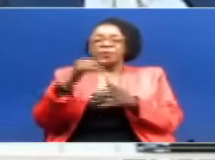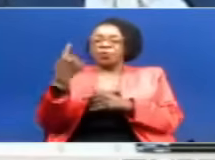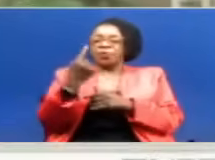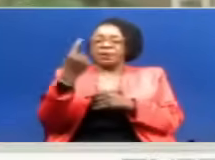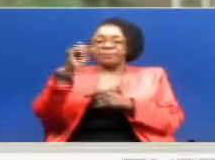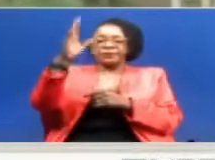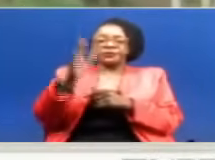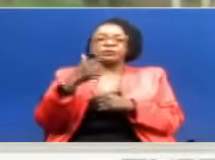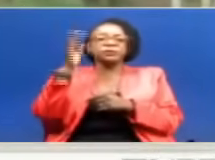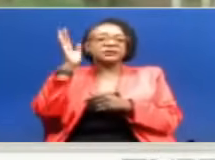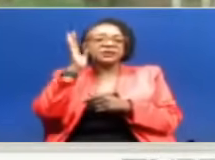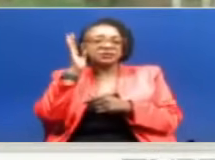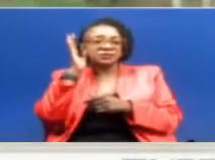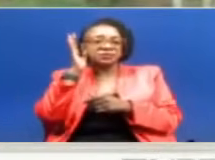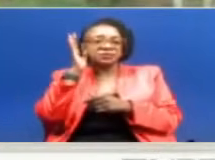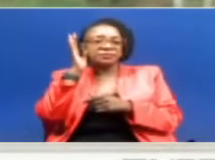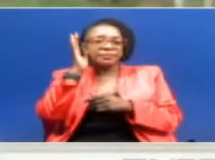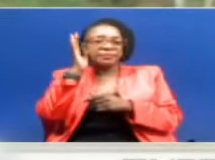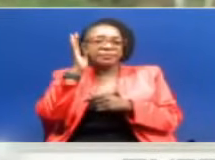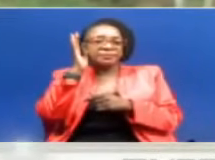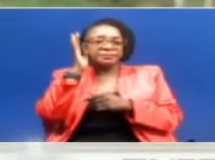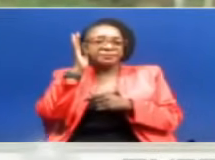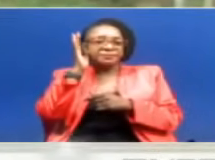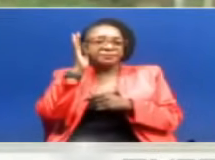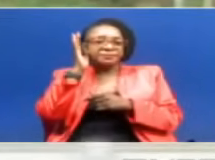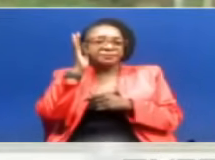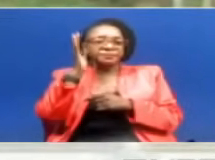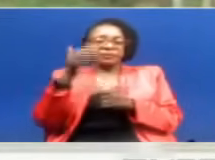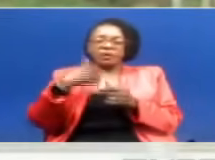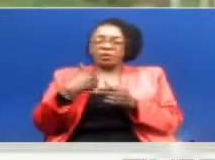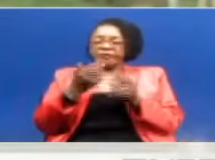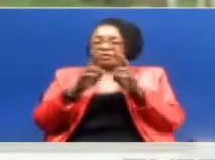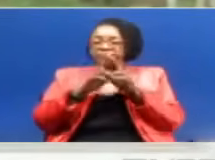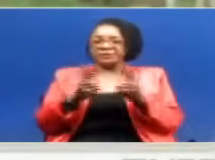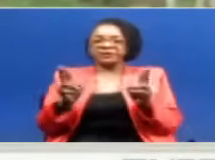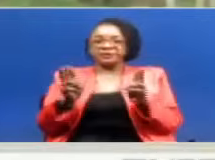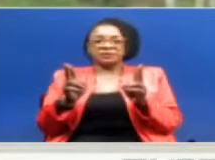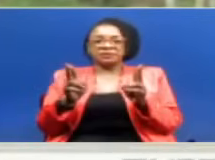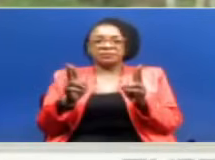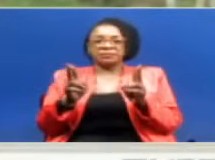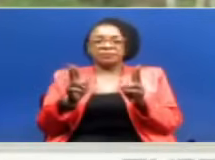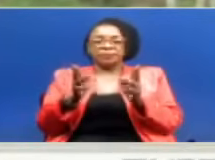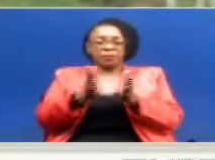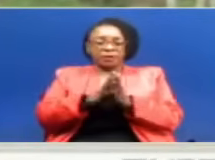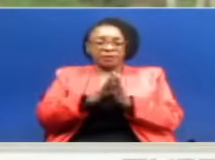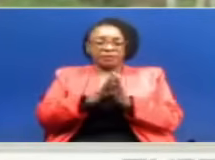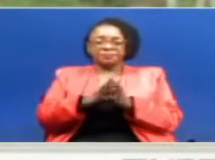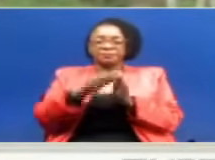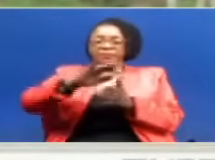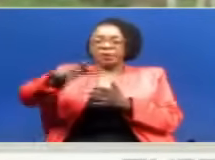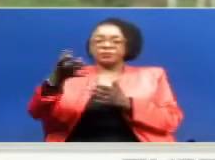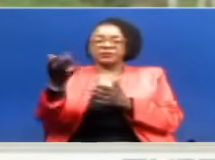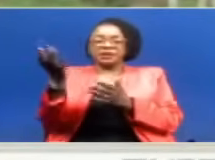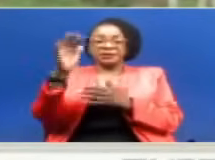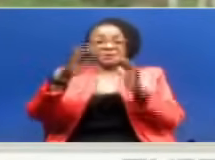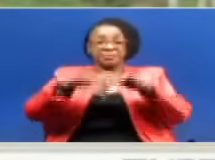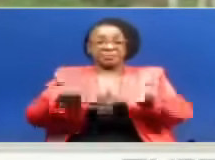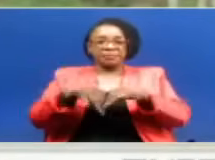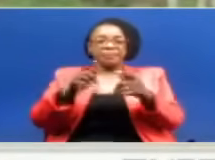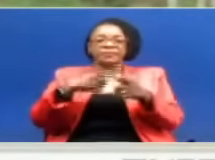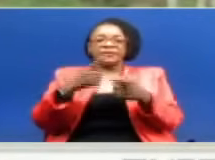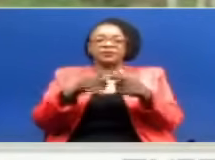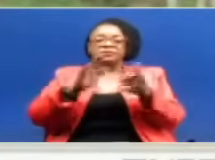anayesikilizwa. Because if she uses the survival to have peace with the assembly, with the county assembly, then she